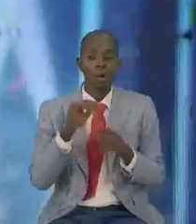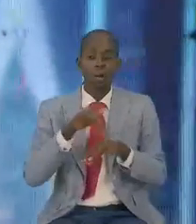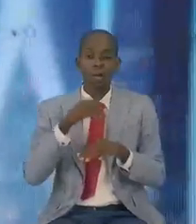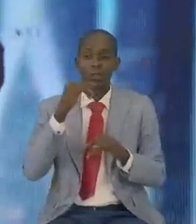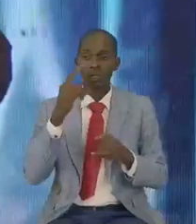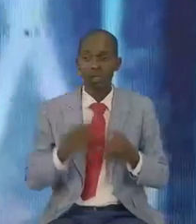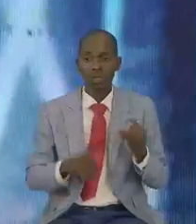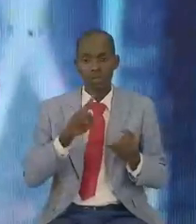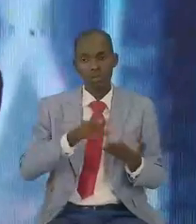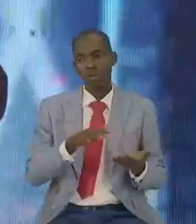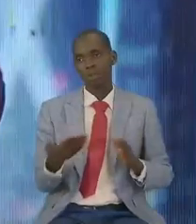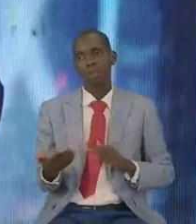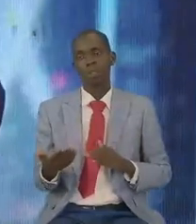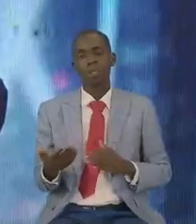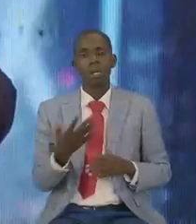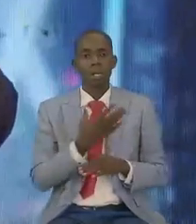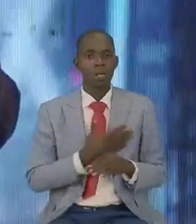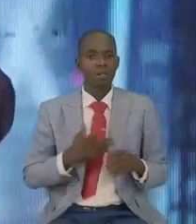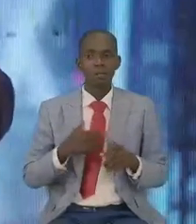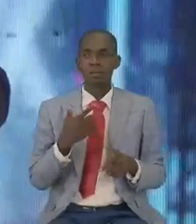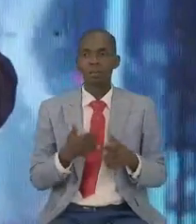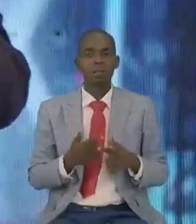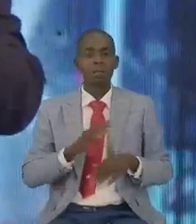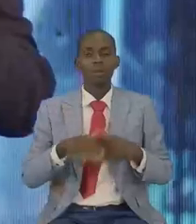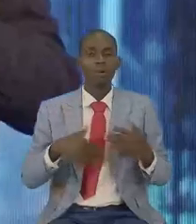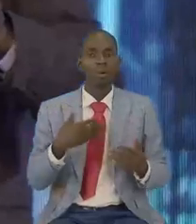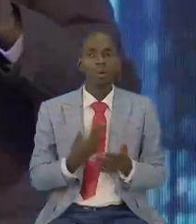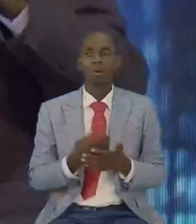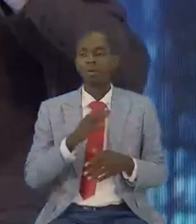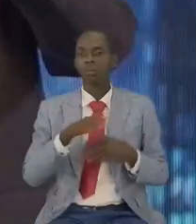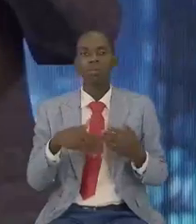tu mourras, et toute